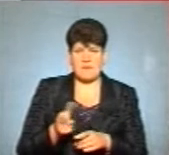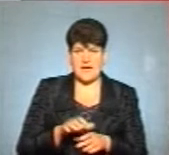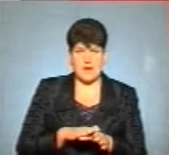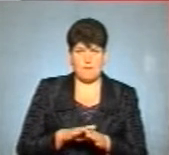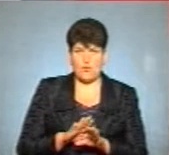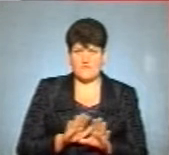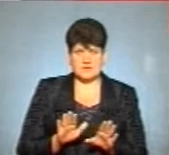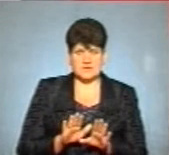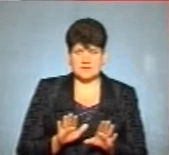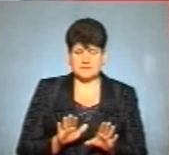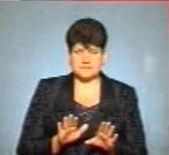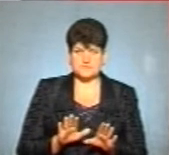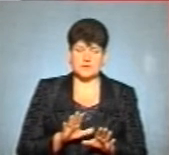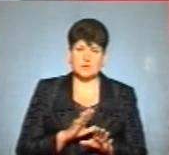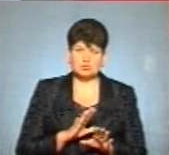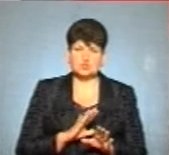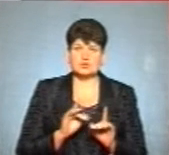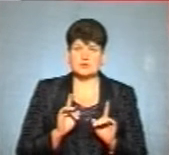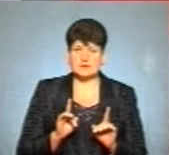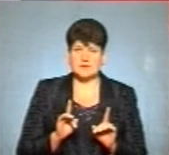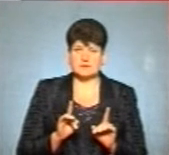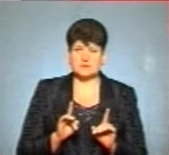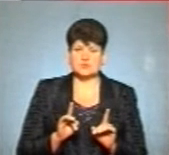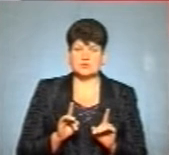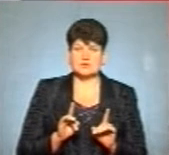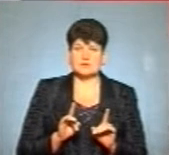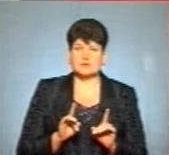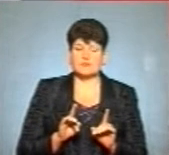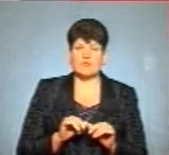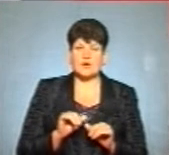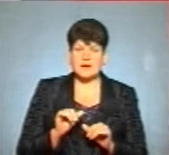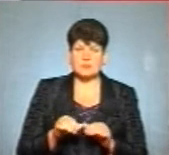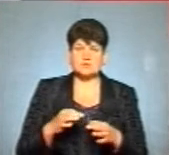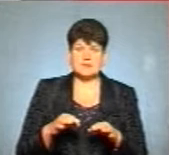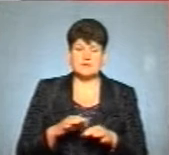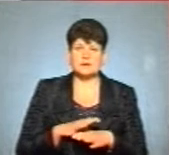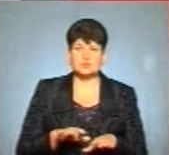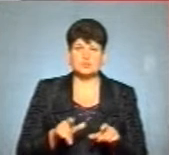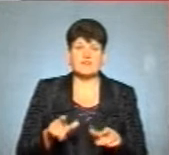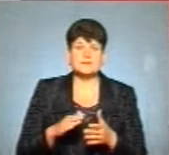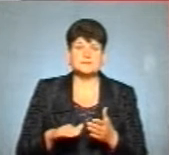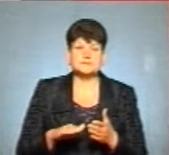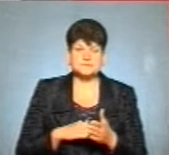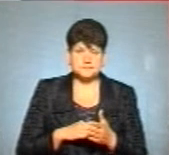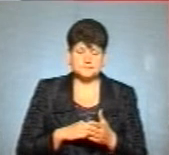переповнений. Було навіть, що не було що сидячих пасажирів в окремих транспортних засобах. І